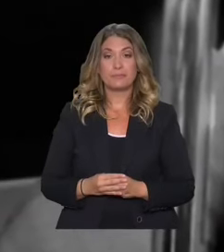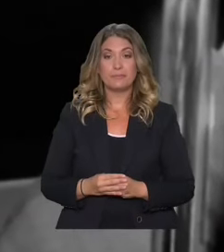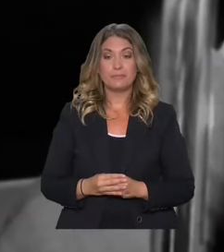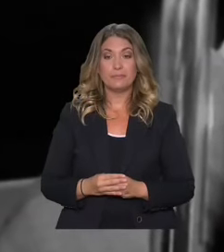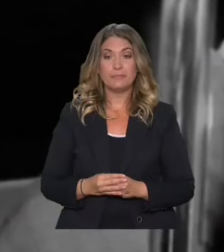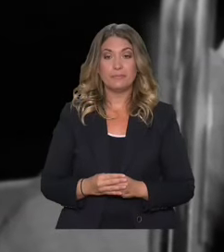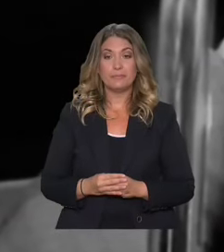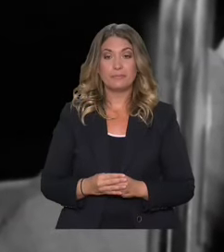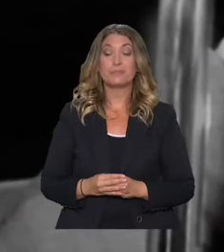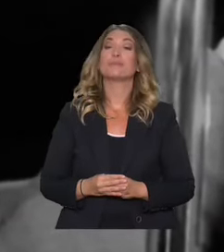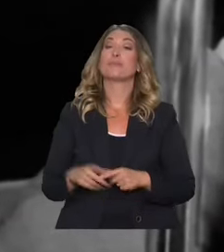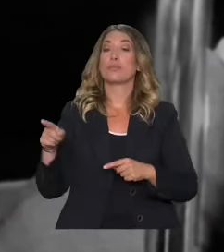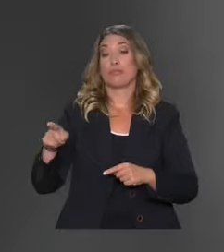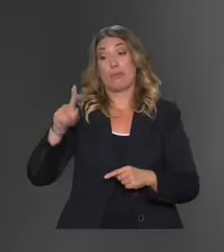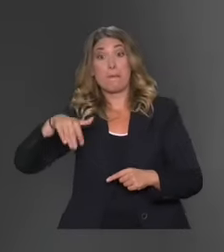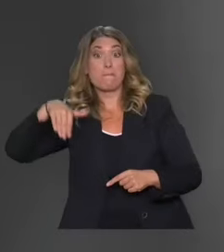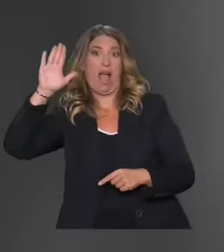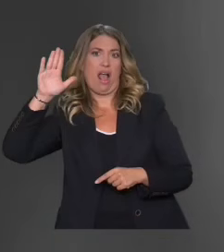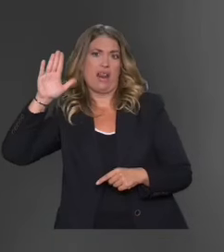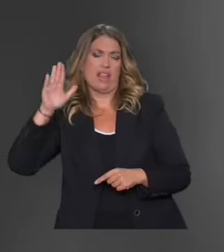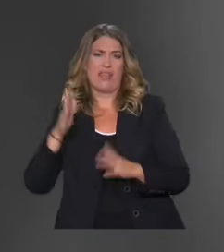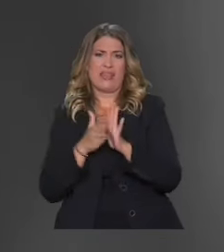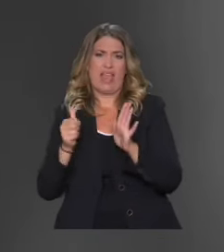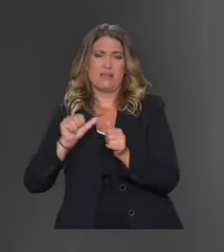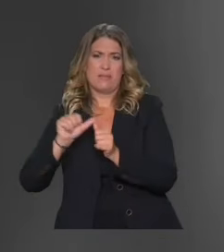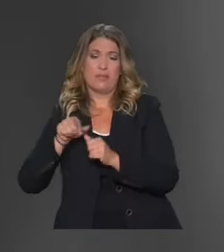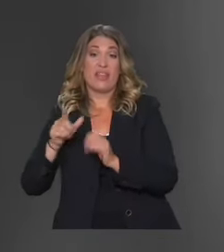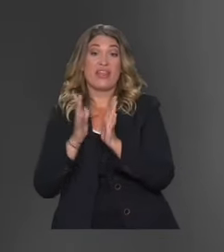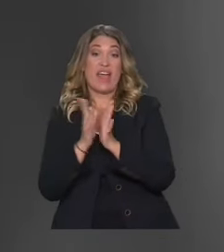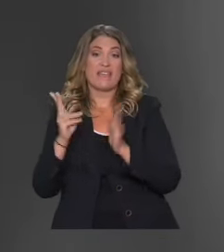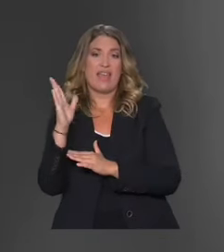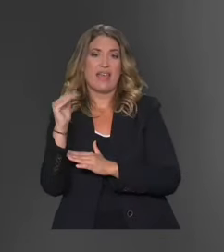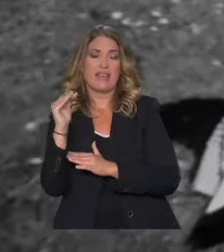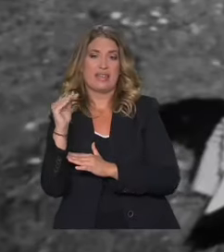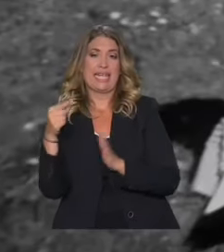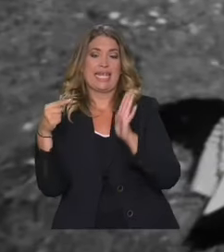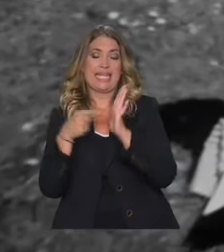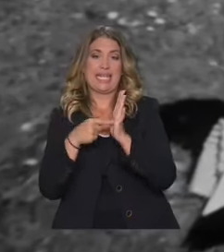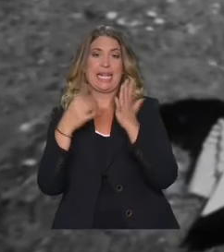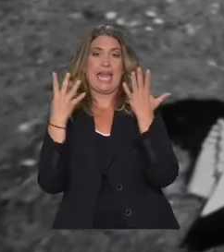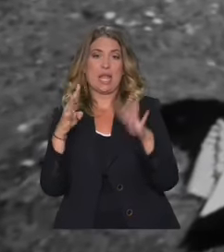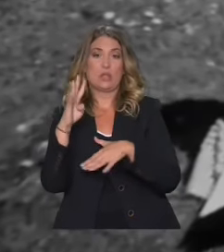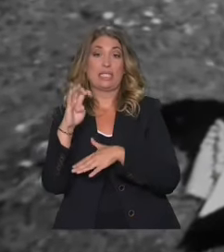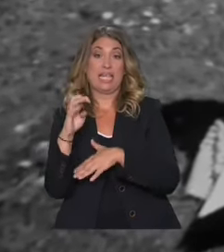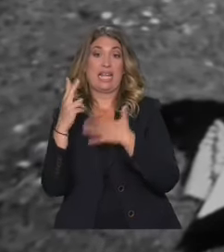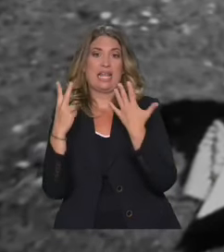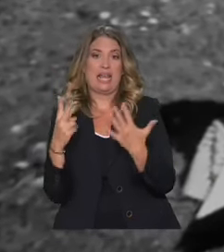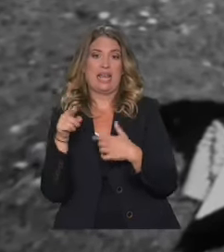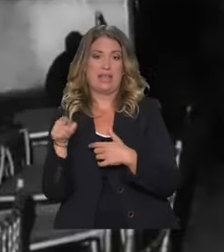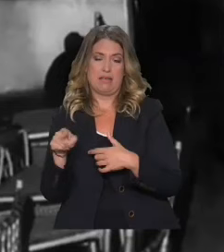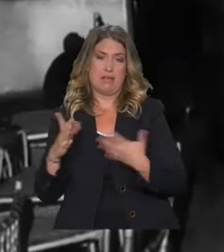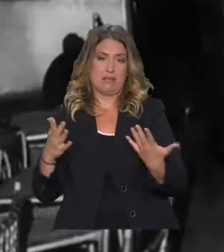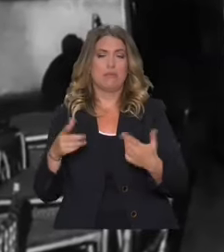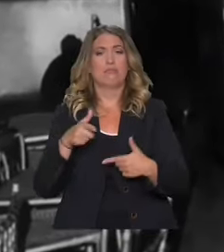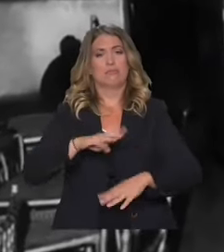Έξι μήνες μεγαλύτερη από τον Κάρολο, η Καμίλα γεννήθηκε στις 17 Ιουλίου του 1947. κόρη αξιωματούχου του